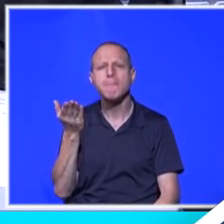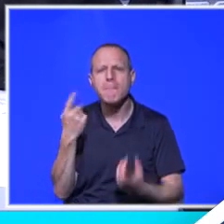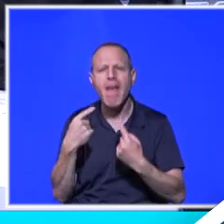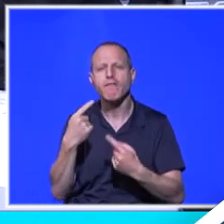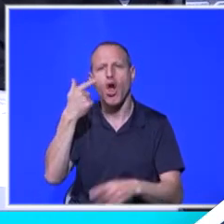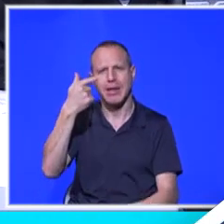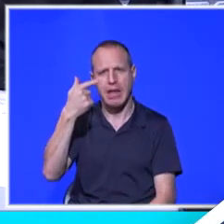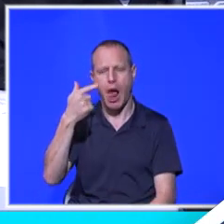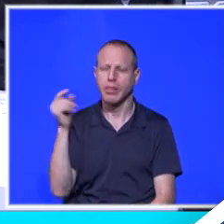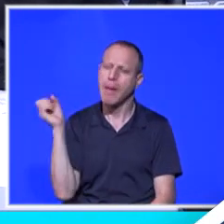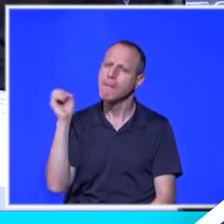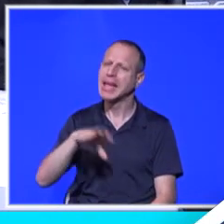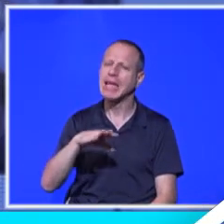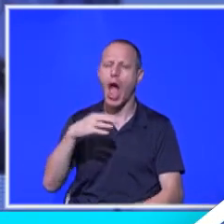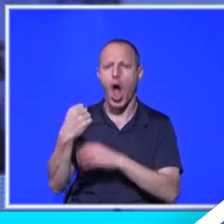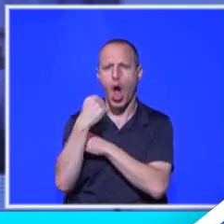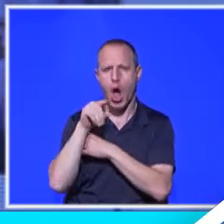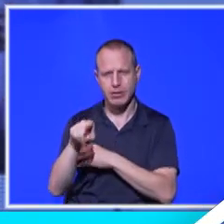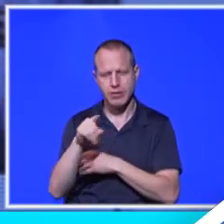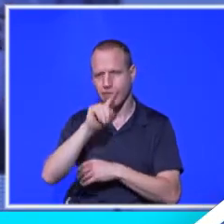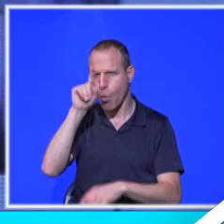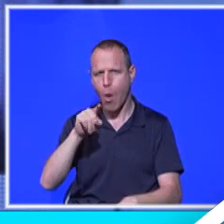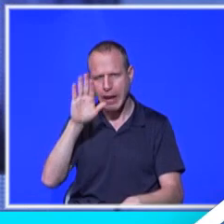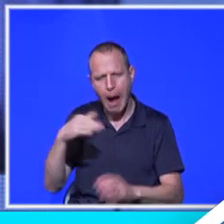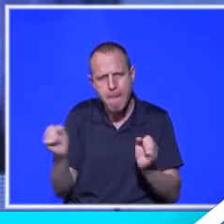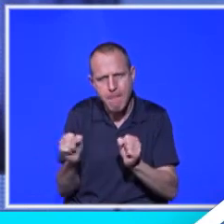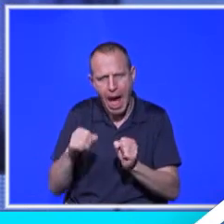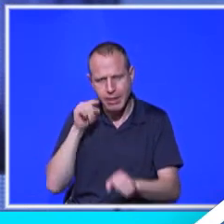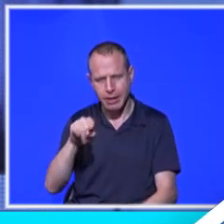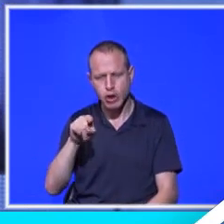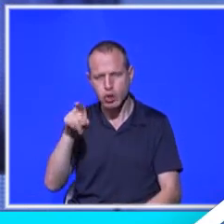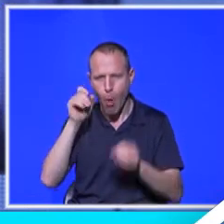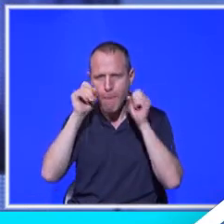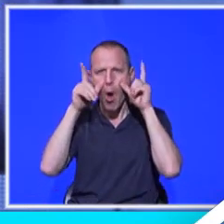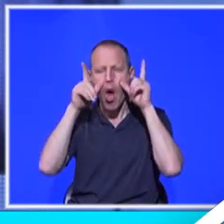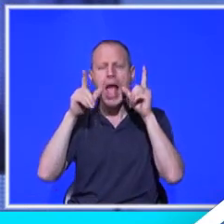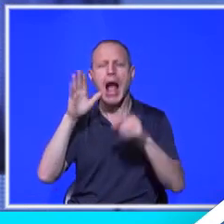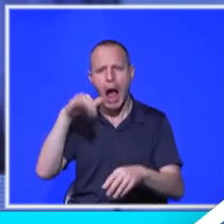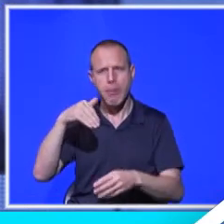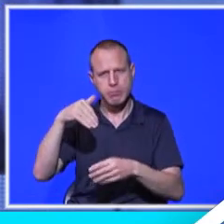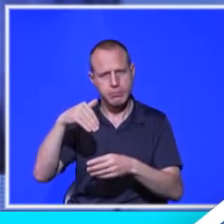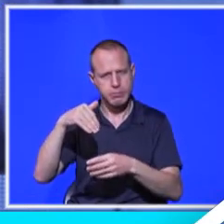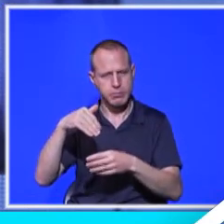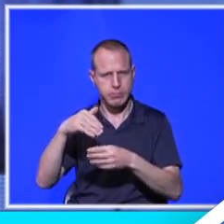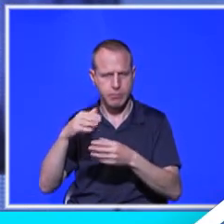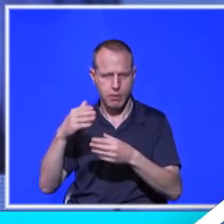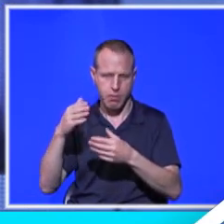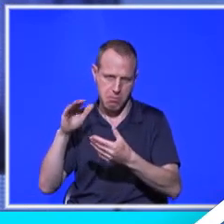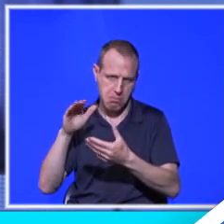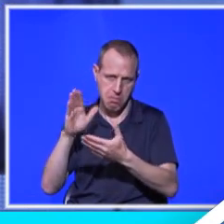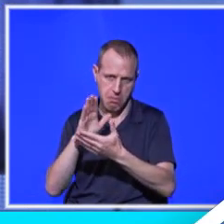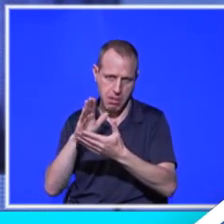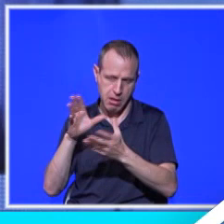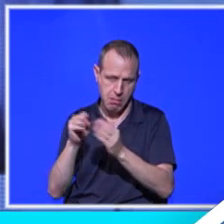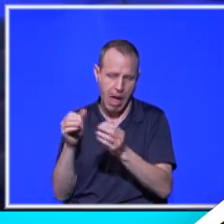מגיע הכוח הזה, ואולי גם הפחד הזה שהוא מעורר גם בקרב העמיתים שלו, וגם,